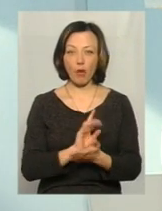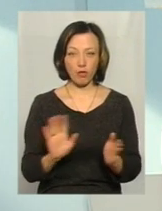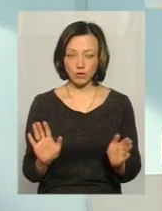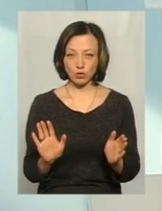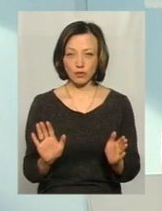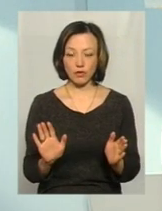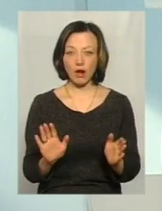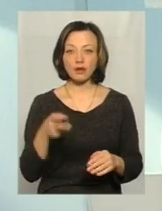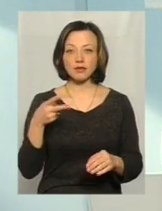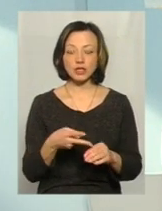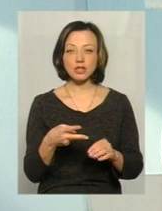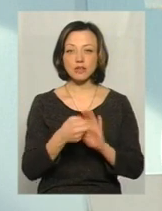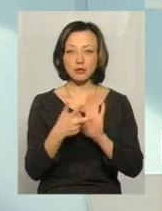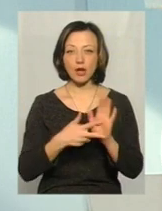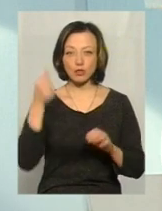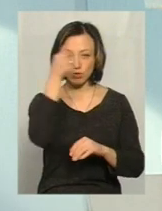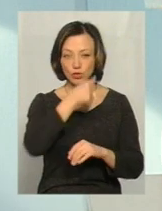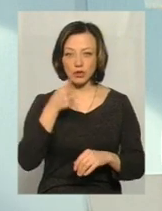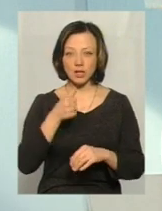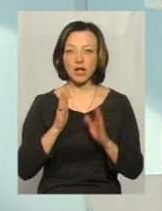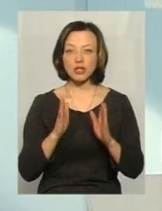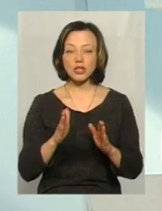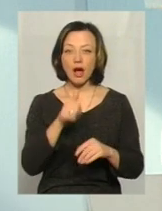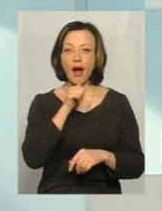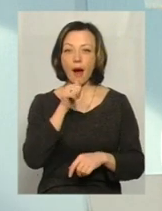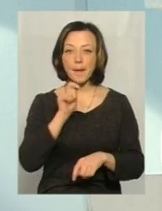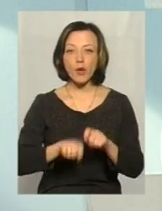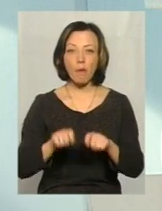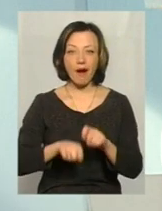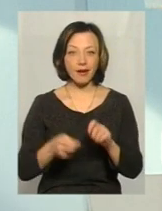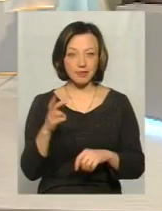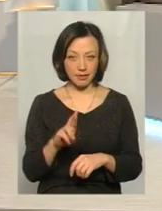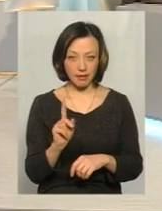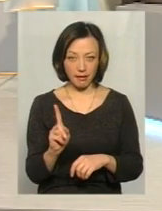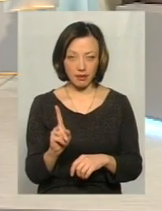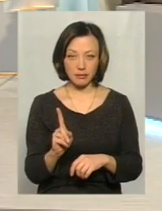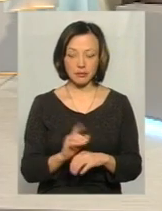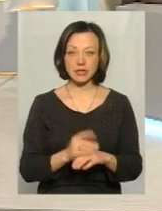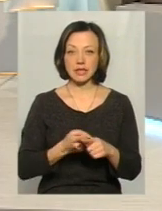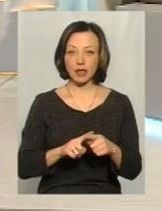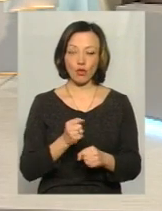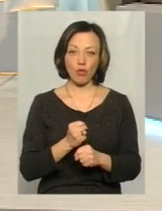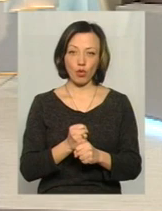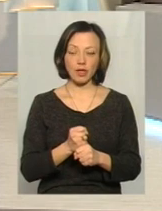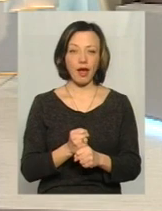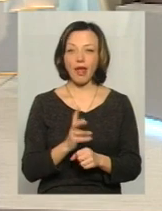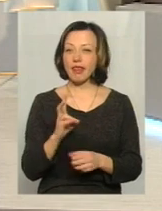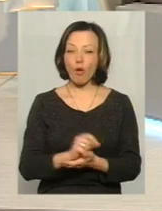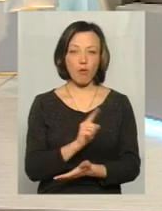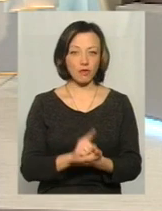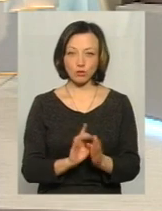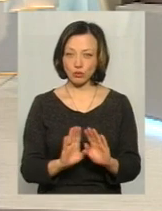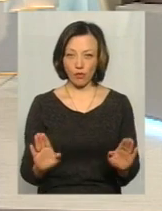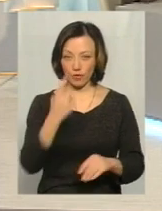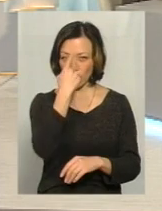обов'язкова. У 2018 році проходить лише апробація ось цієї роботи. Не